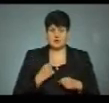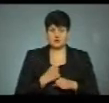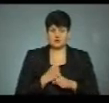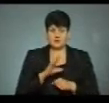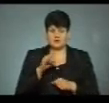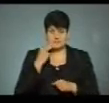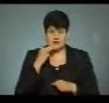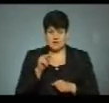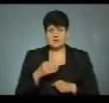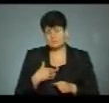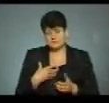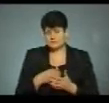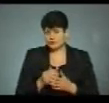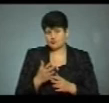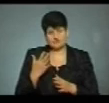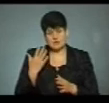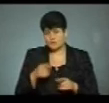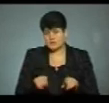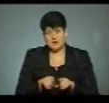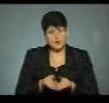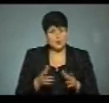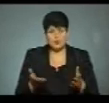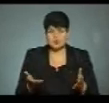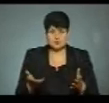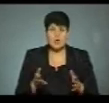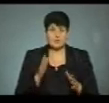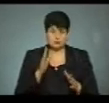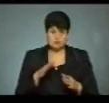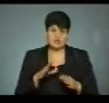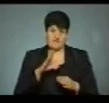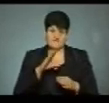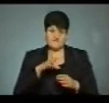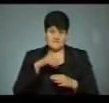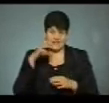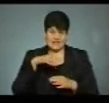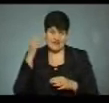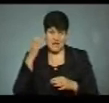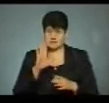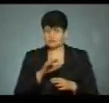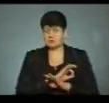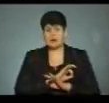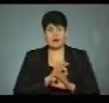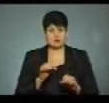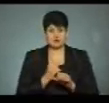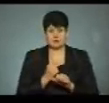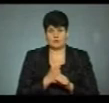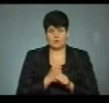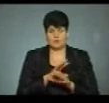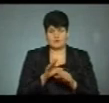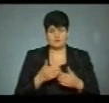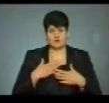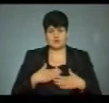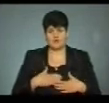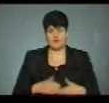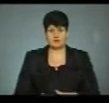як найкраще. Ну і ми в свою чергу також, якщо от буде та сама вентиляція, це буде прекрасно. Ми зробимо всі роботи і всі будуть